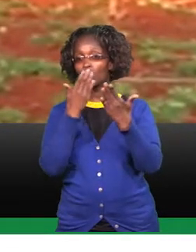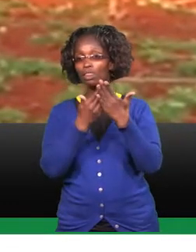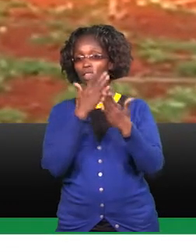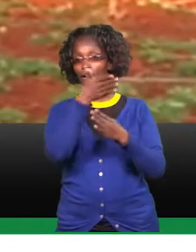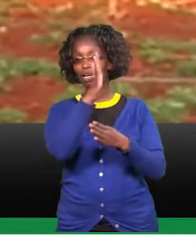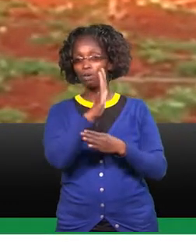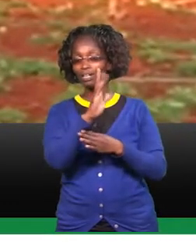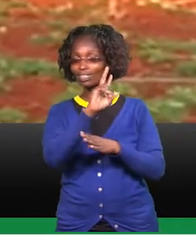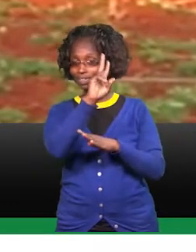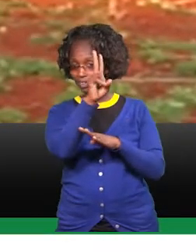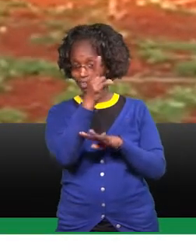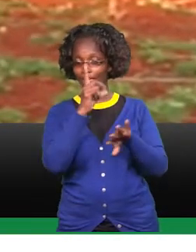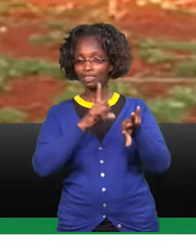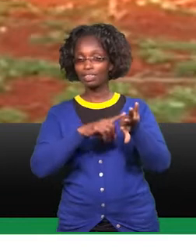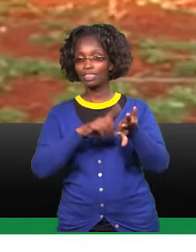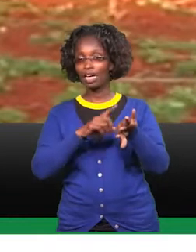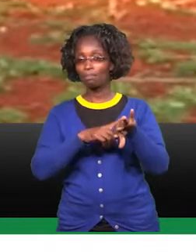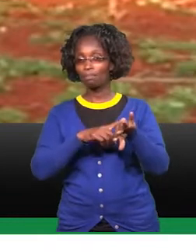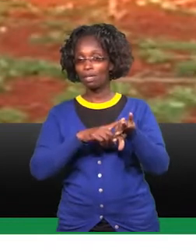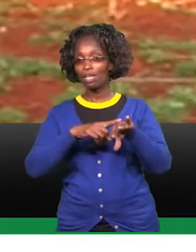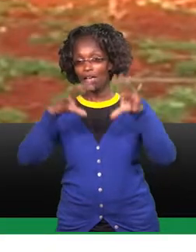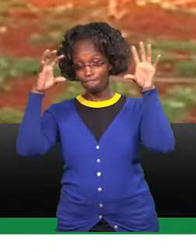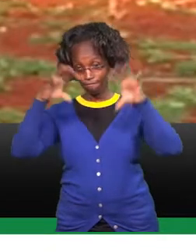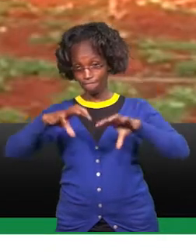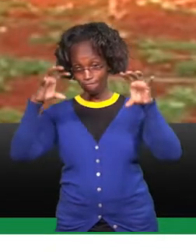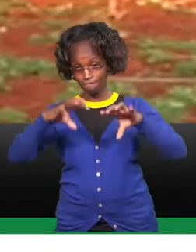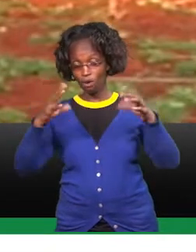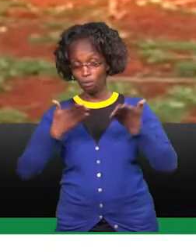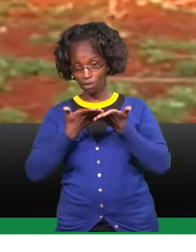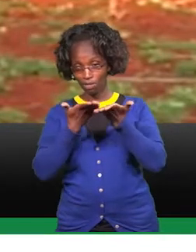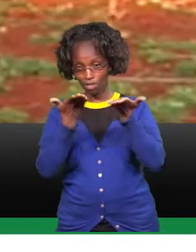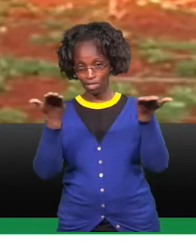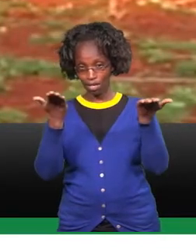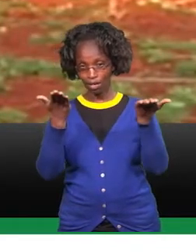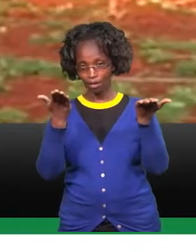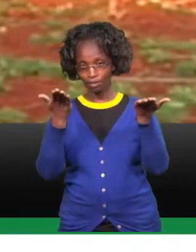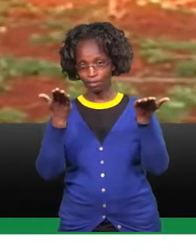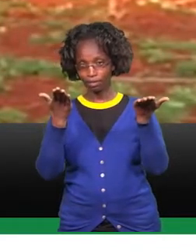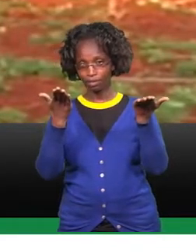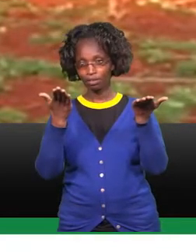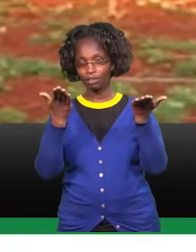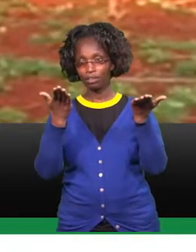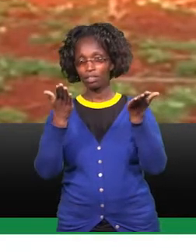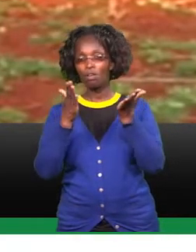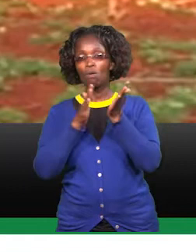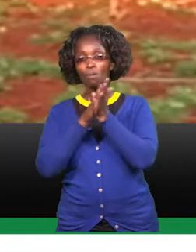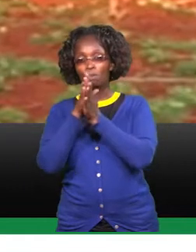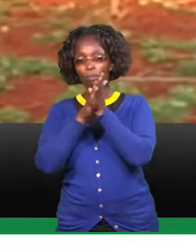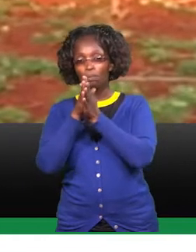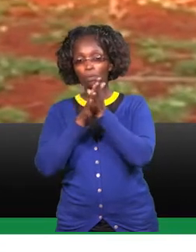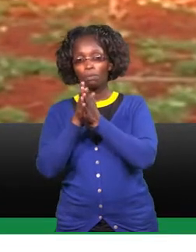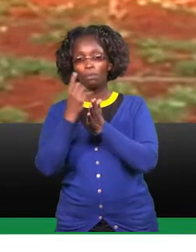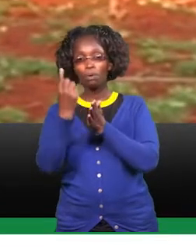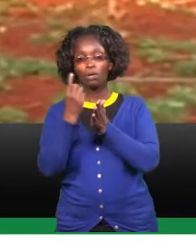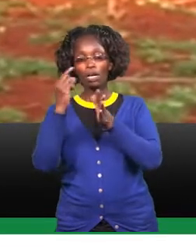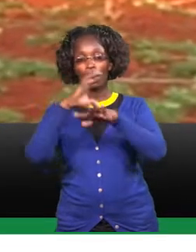kile tulichopata. Msimu wa pili heri mvua kwa kweli ilikubali, na nikikumbuka kwa upande wa Njugu peke